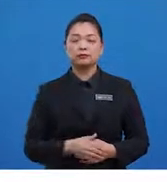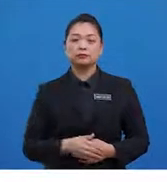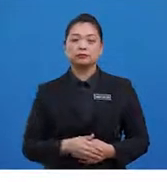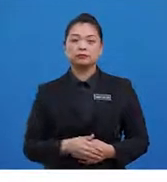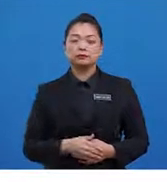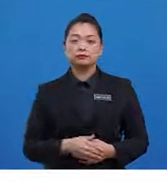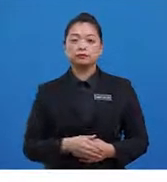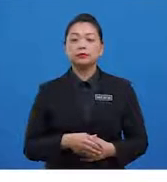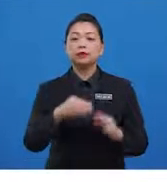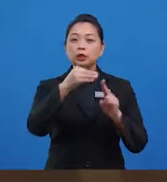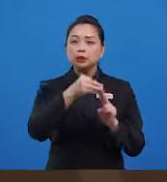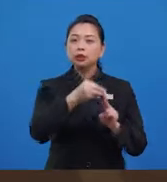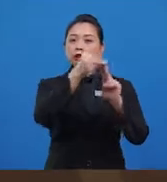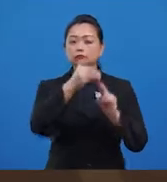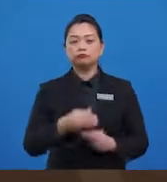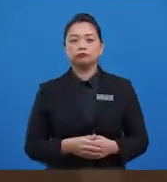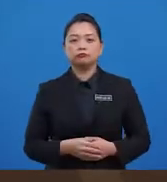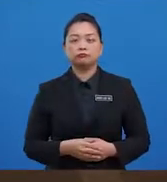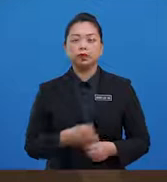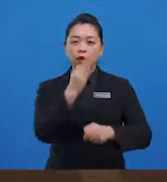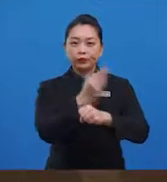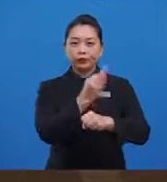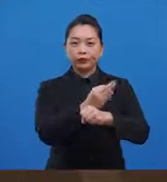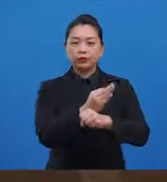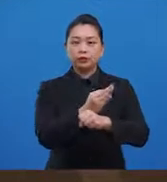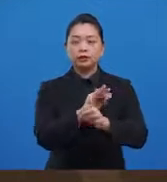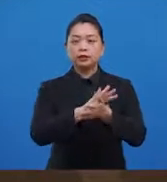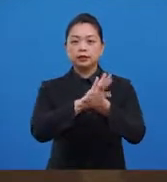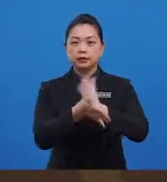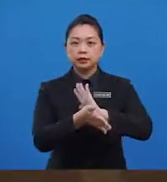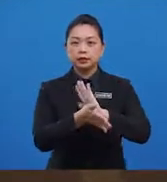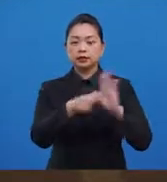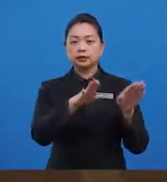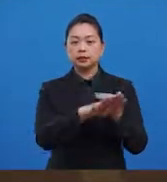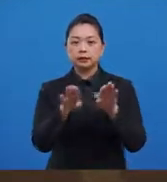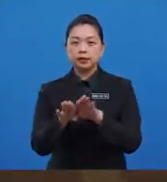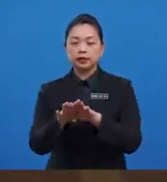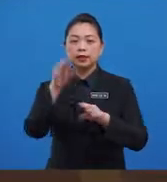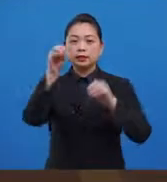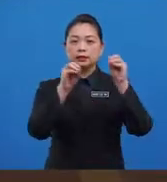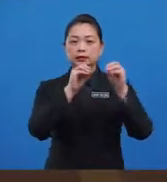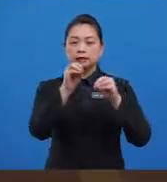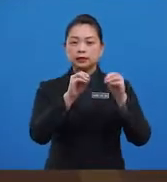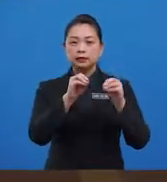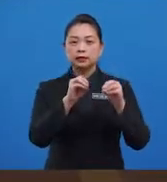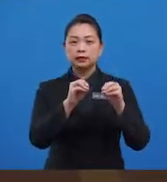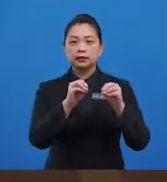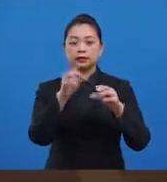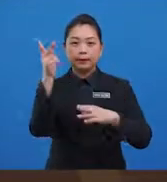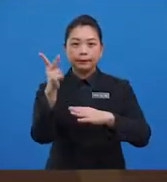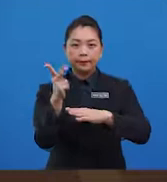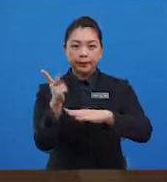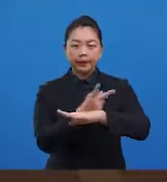gandik diraja ini. Fungsi gandik diraja dijadikan sebagai perhiasan ulu yang dipakai